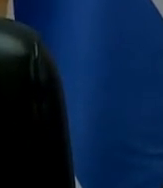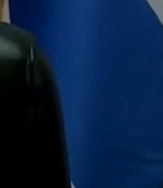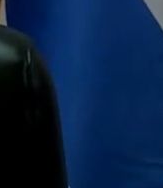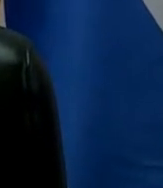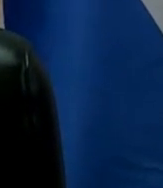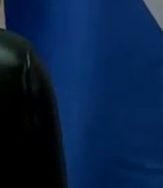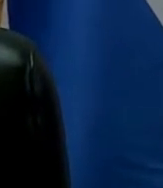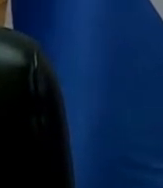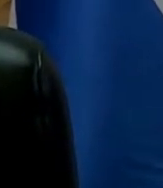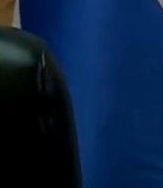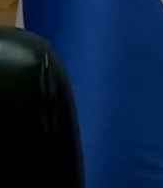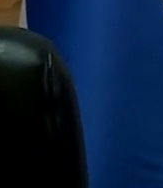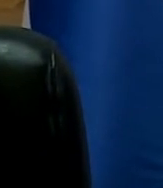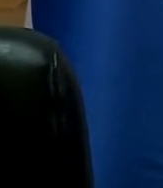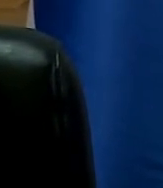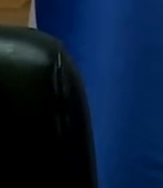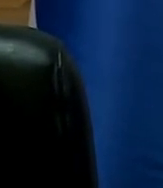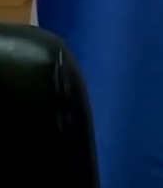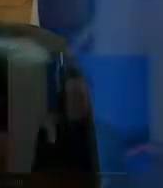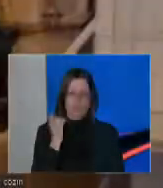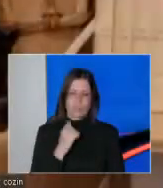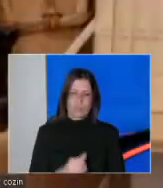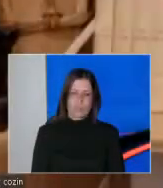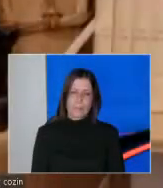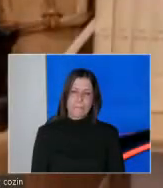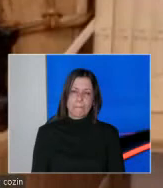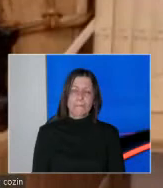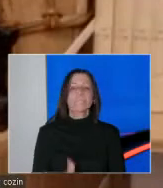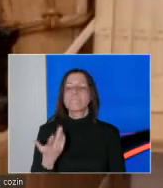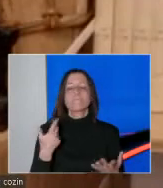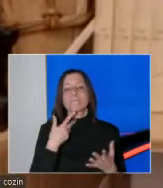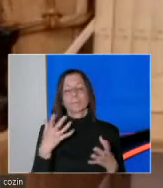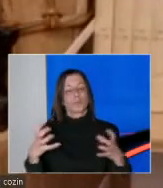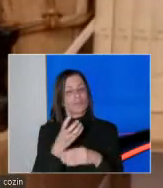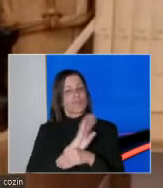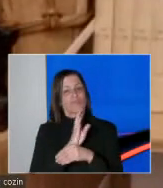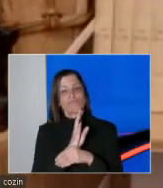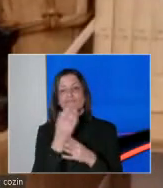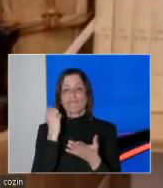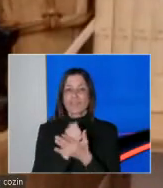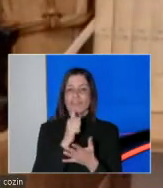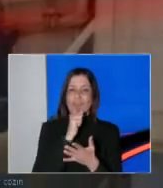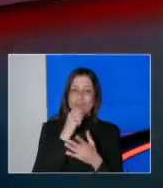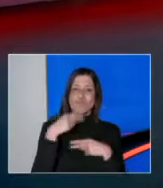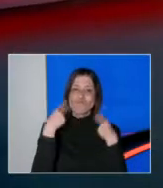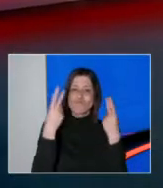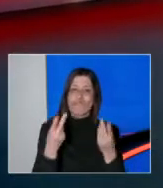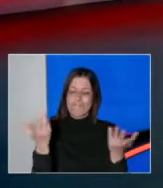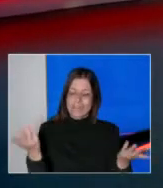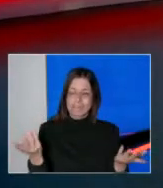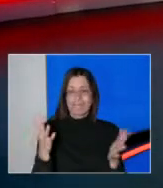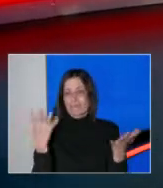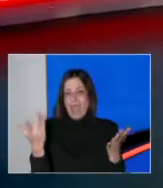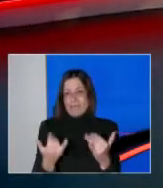טוב יניר קוזין. שלום, שלום יובל. שוט, קבינט הקורונה, תו הירוק, שוב על ראש שמחתנו, מה הפעם?